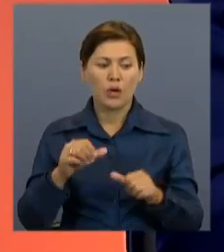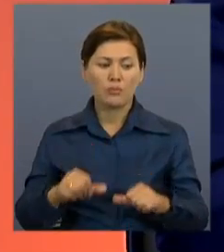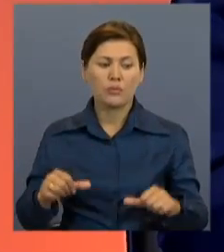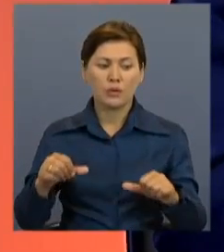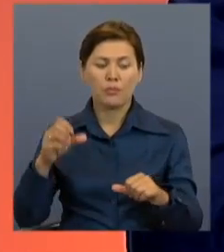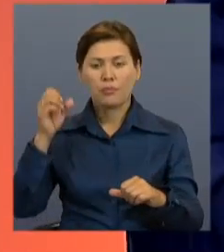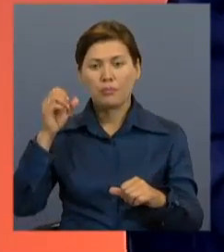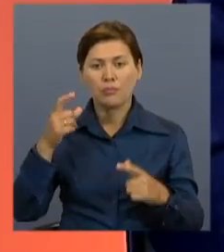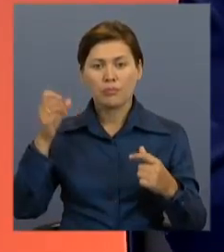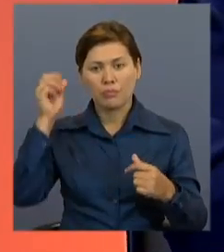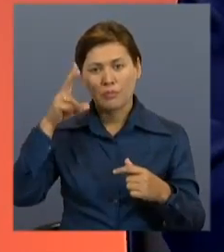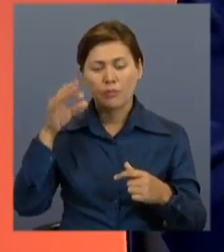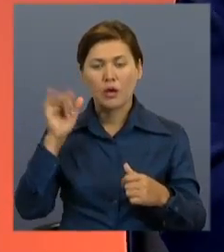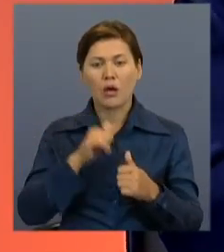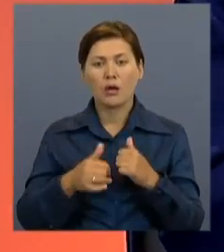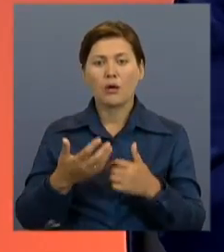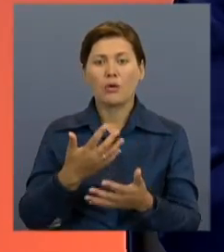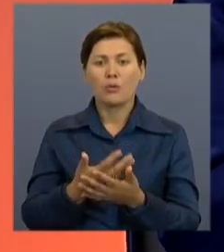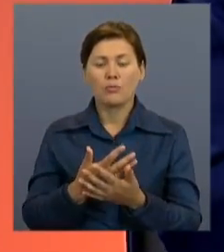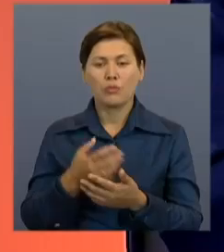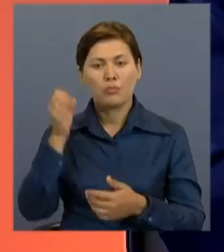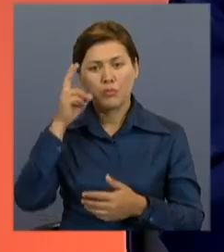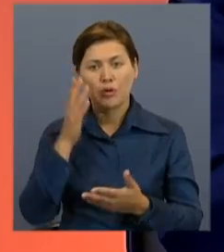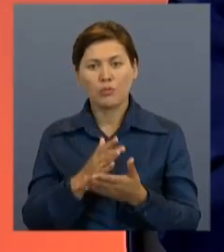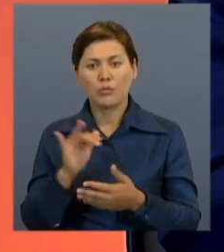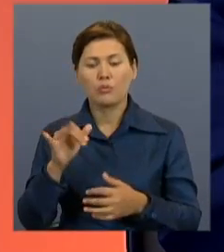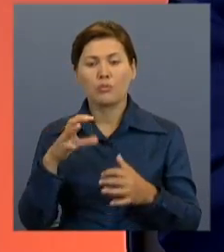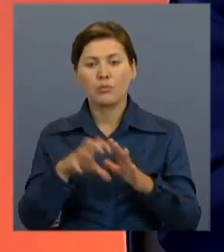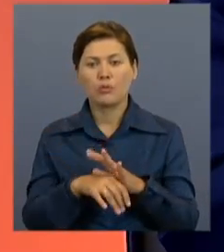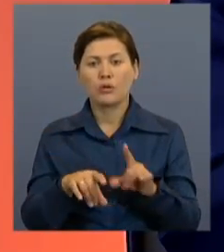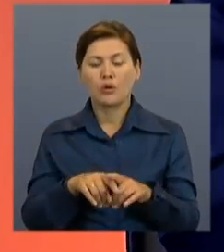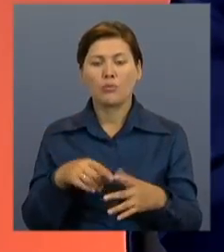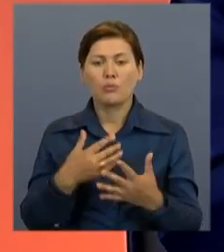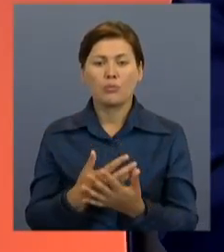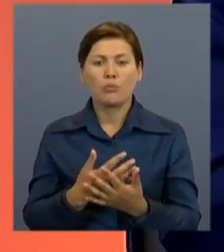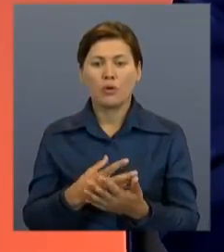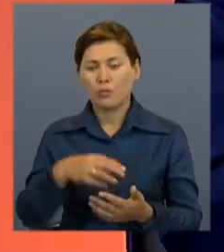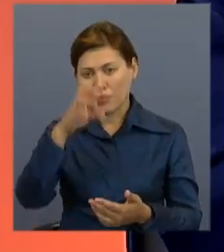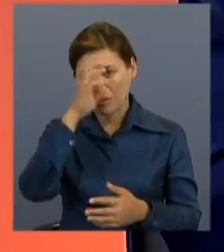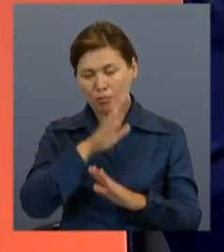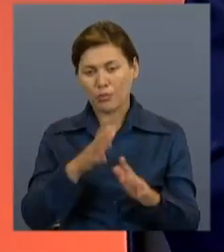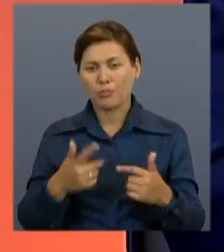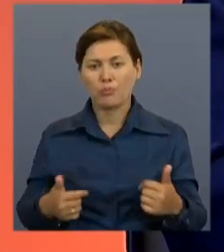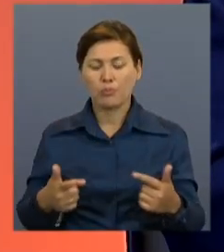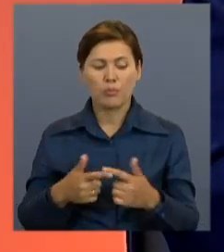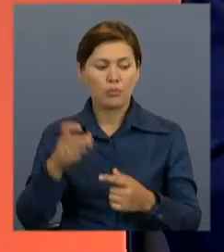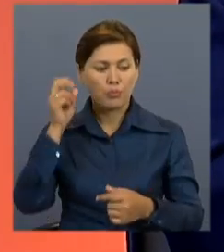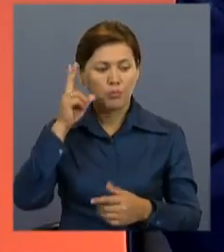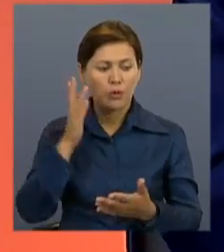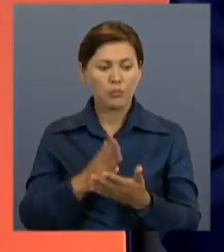құрамында әртүрлі қоғамдық топтың өкілдері бар, оның ішінде қоғамдық мемлекеттік емес ұйымдардың да